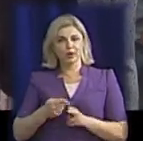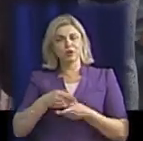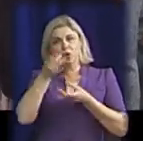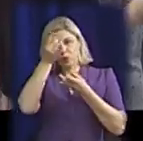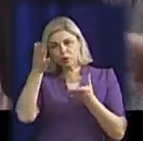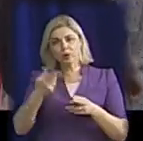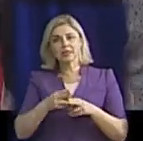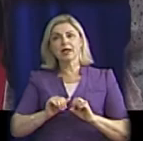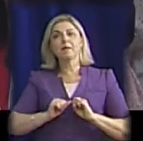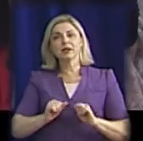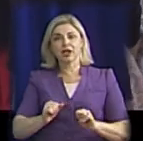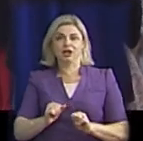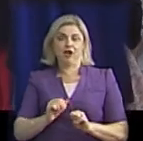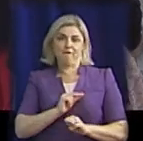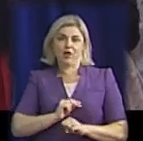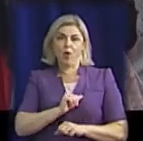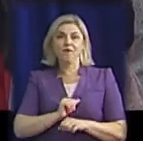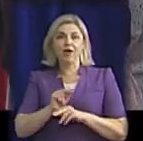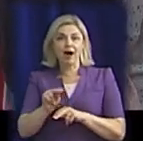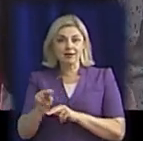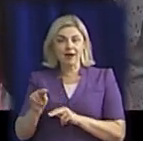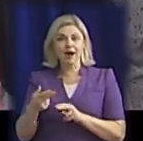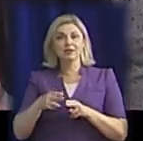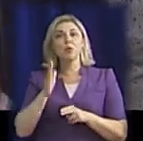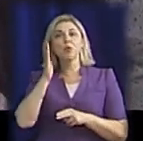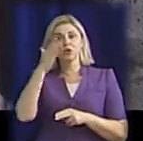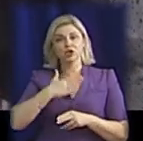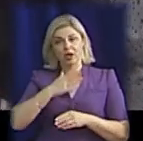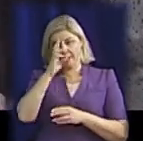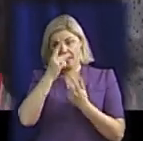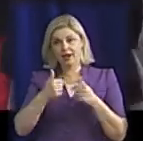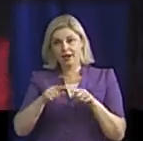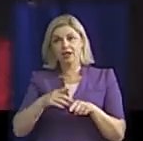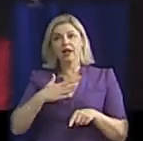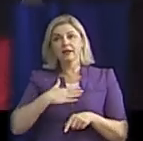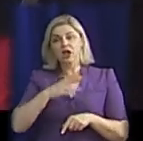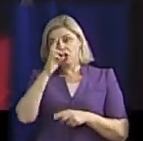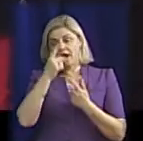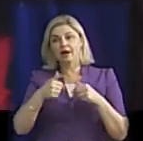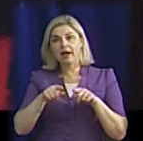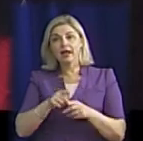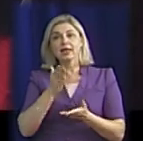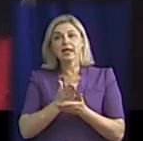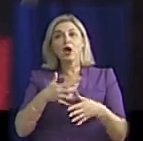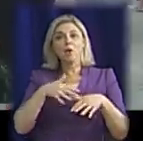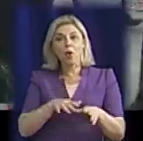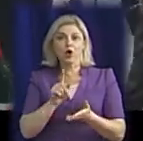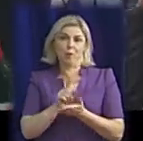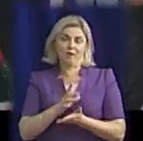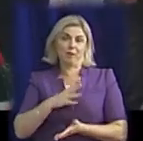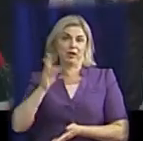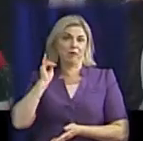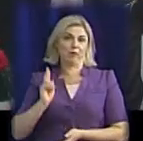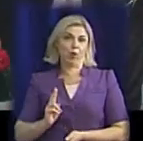це патріотичне виховання, це будущее нашої країни. Наша країна – морська держава. У нас є море, значить повинен бути флот.